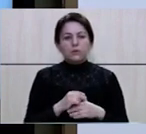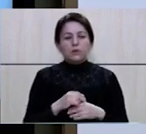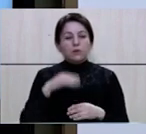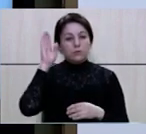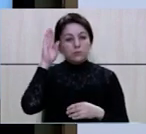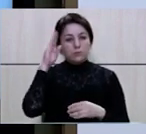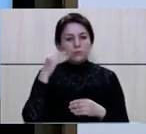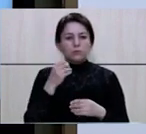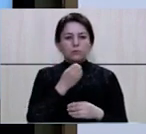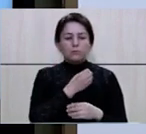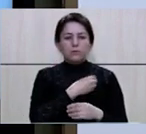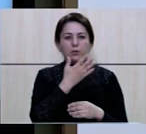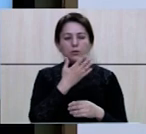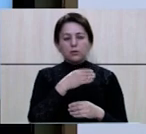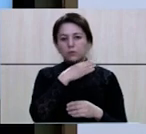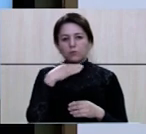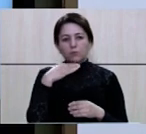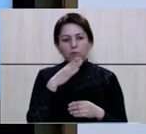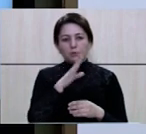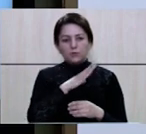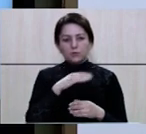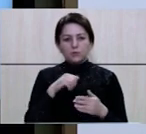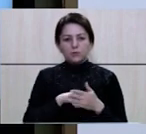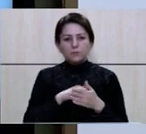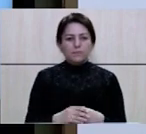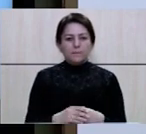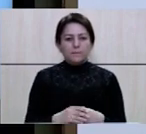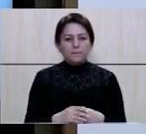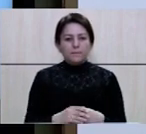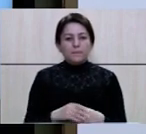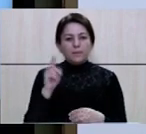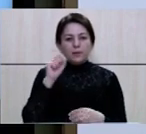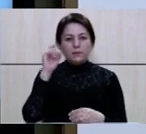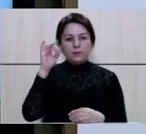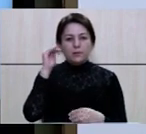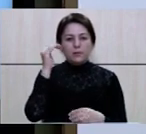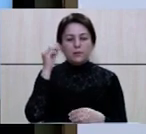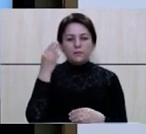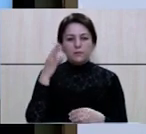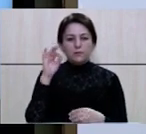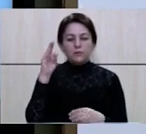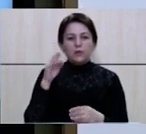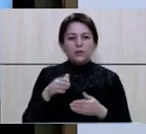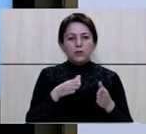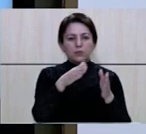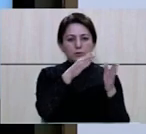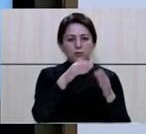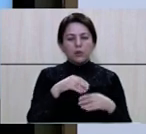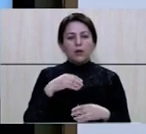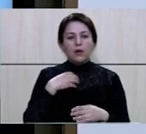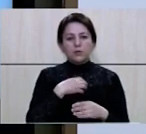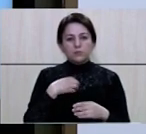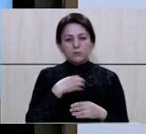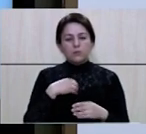suv resurslarini yaxshi ta'minlanishiga sabab bo'ladi. Zarafshon daryosi